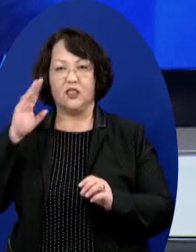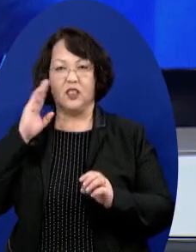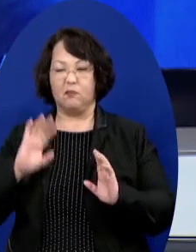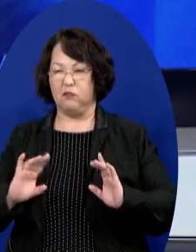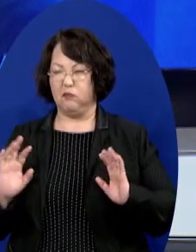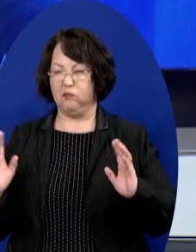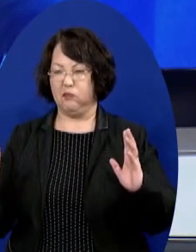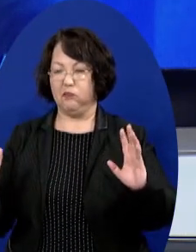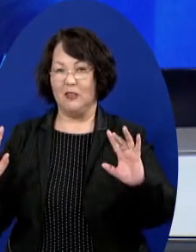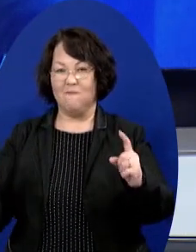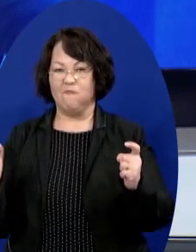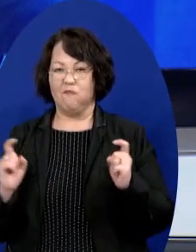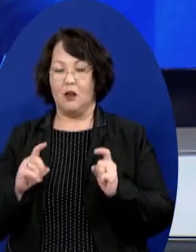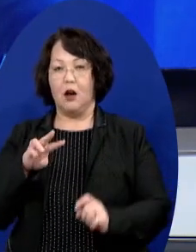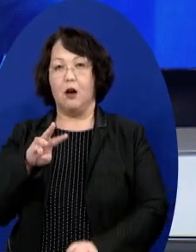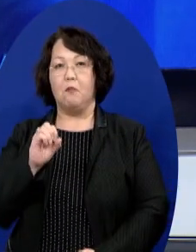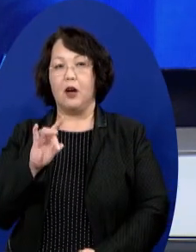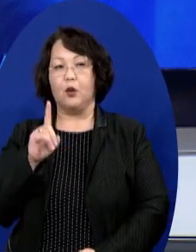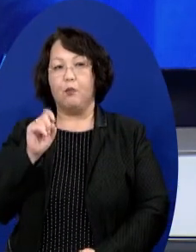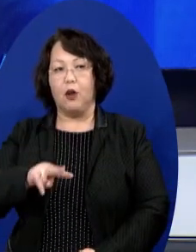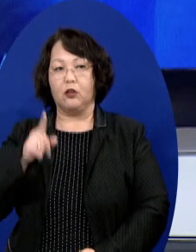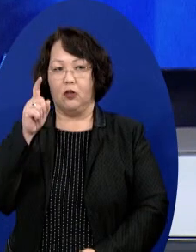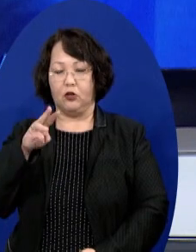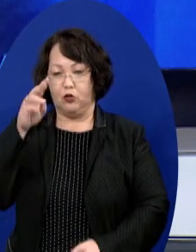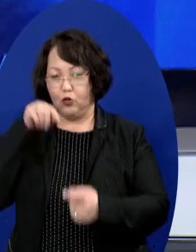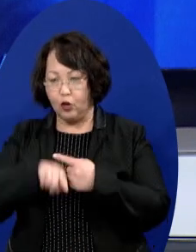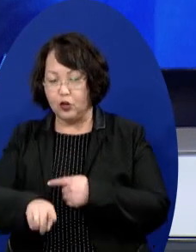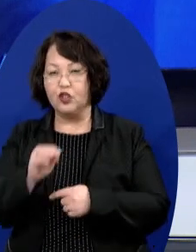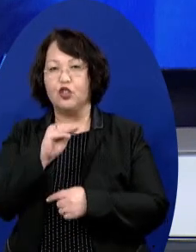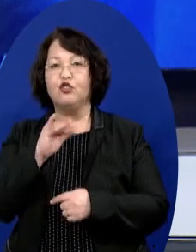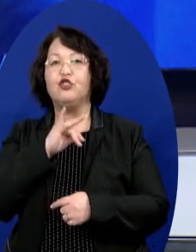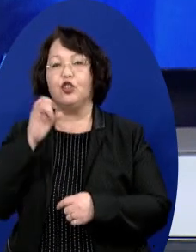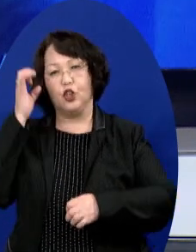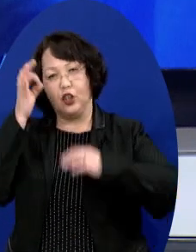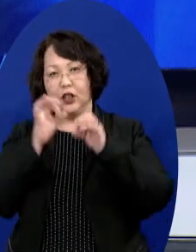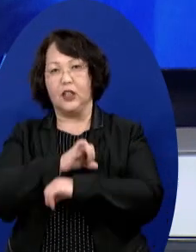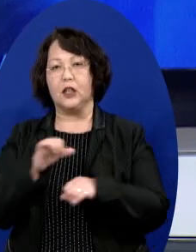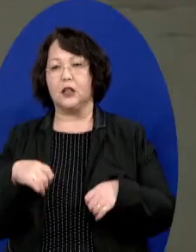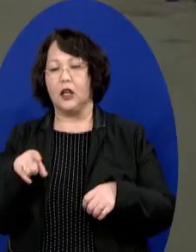аюулгүй байдлыг нь хэрхэн хангах вэ гэдэгт төвлөрч байгаа болов уу гэж олон улсын хэвлэлүүдэд таамаглаж байна.